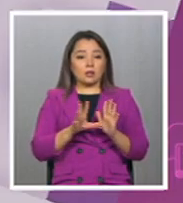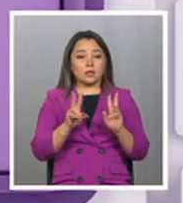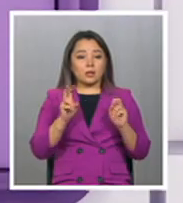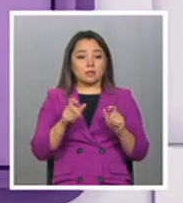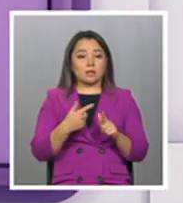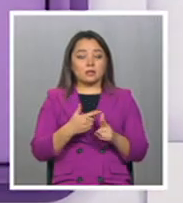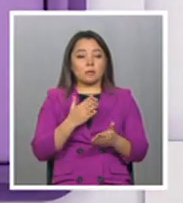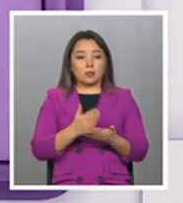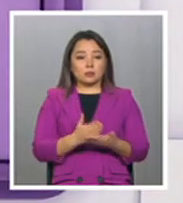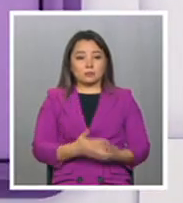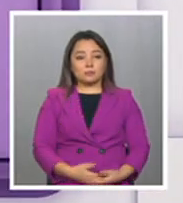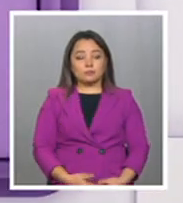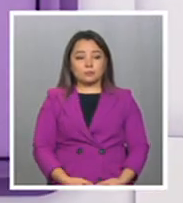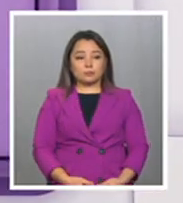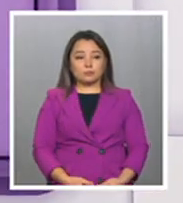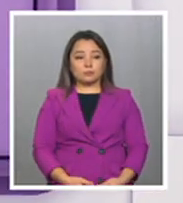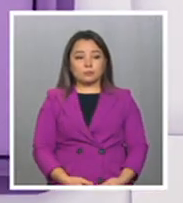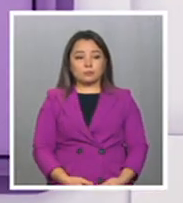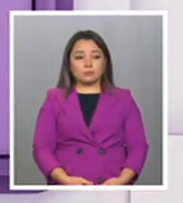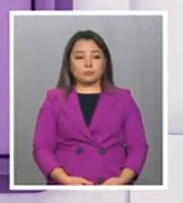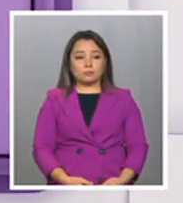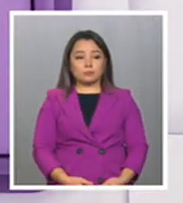атаймыз.